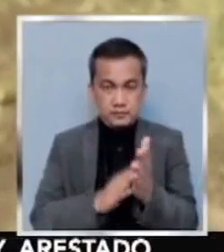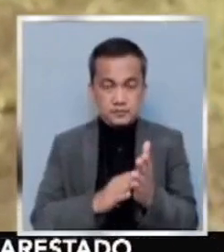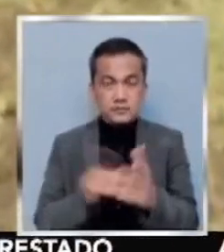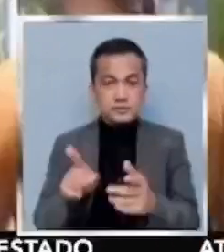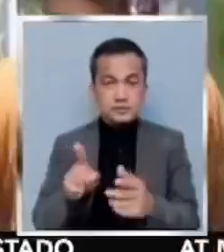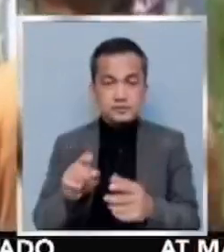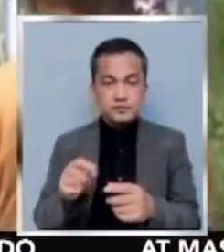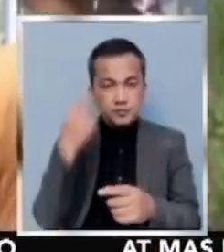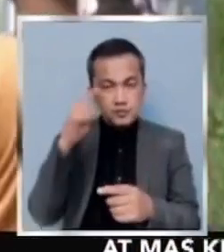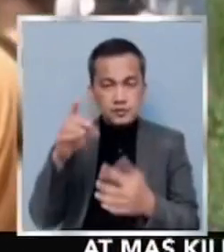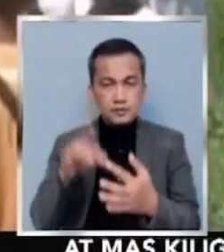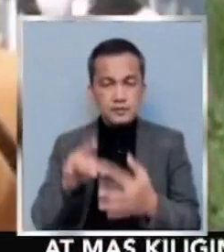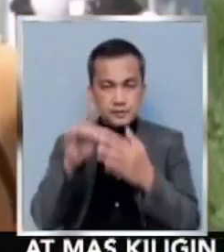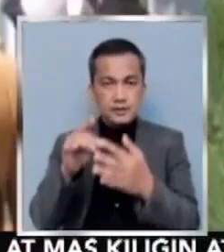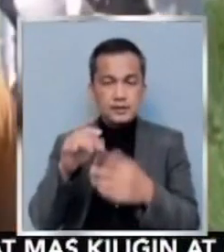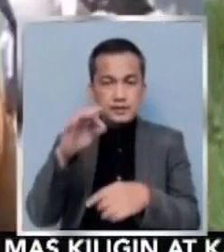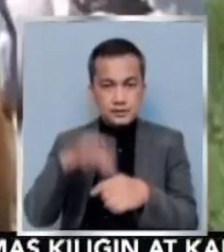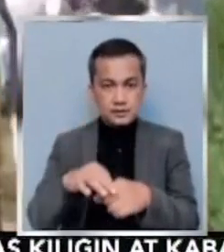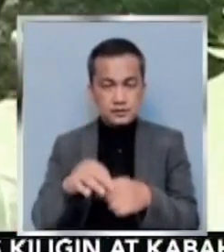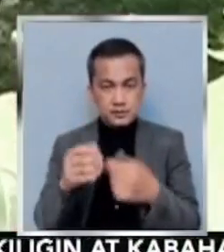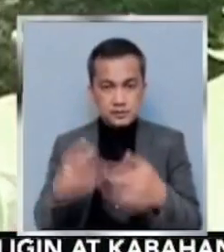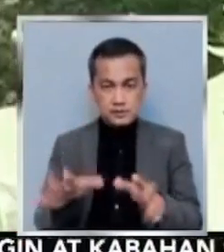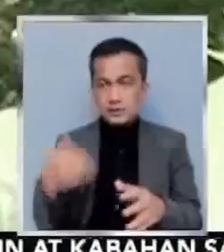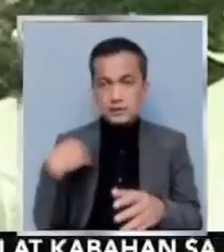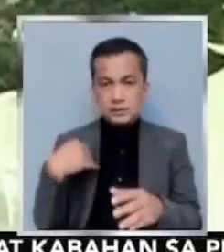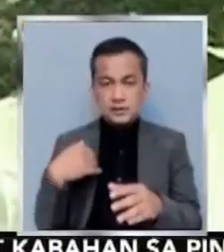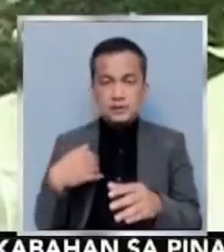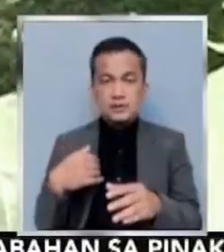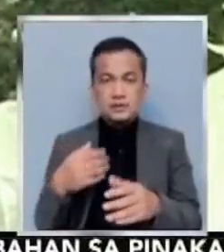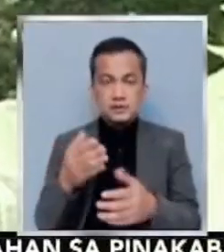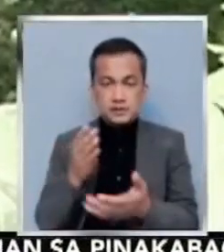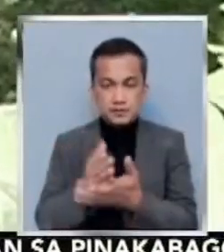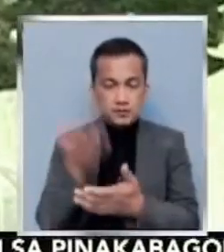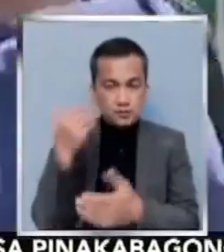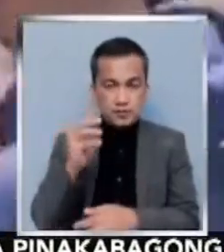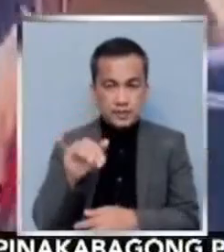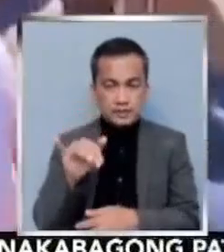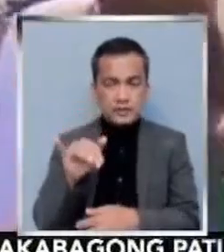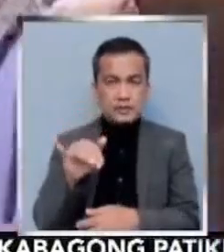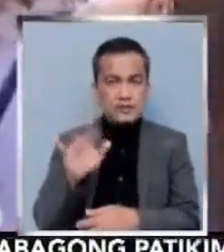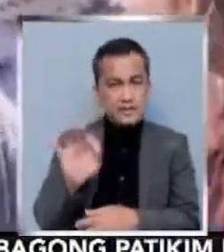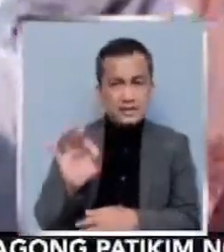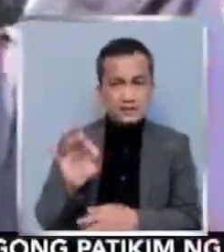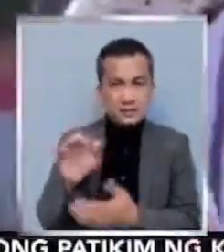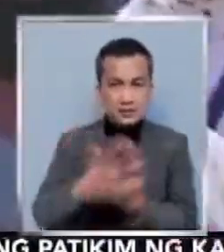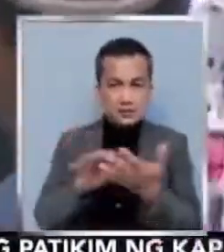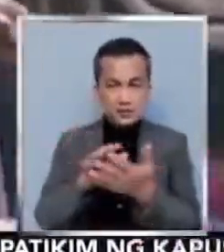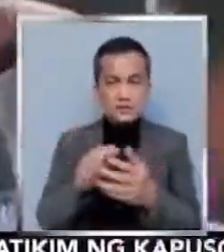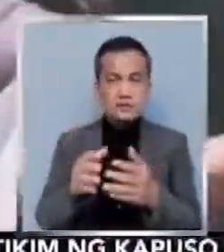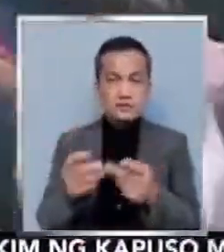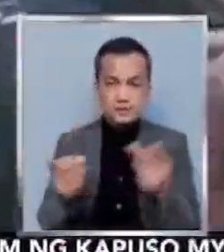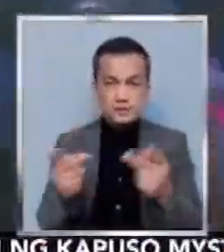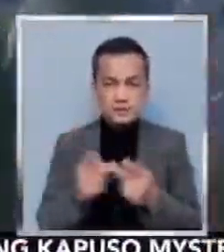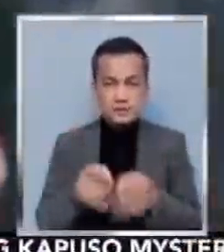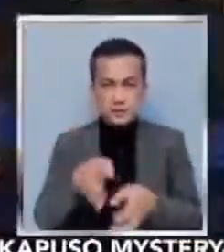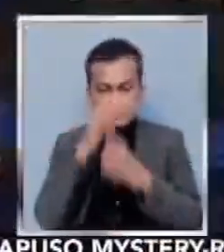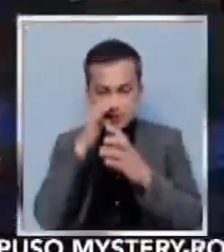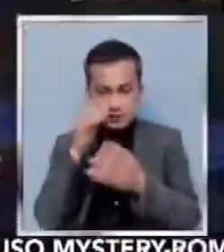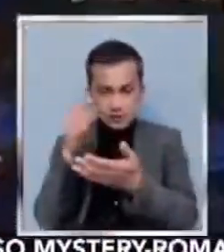elections. Matapos itong hindi matuloy noong May 9 dahil sa kaguluhan sa lugar. Mahigpit ang seguridad sa paligid ng voting